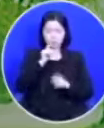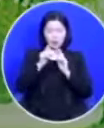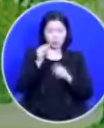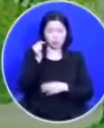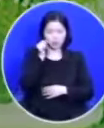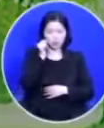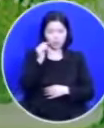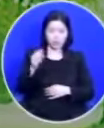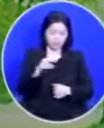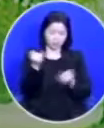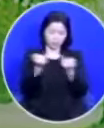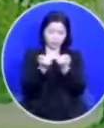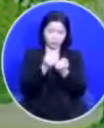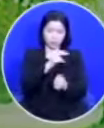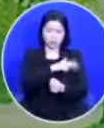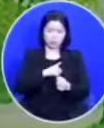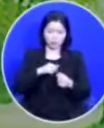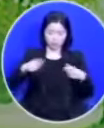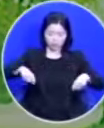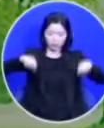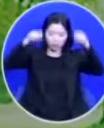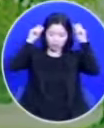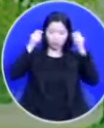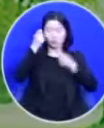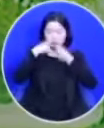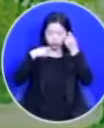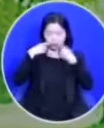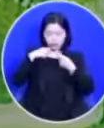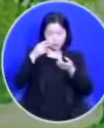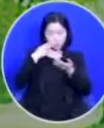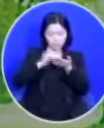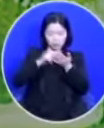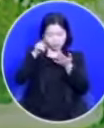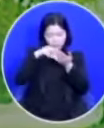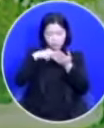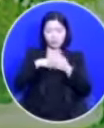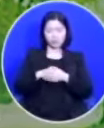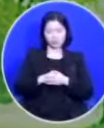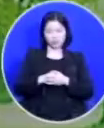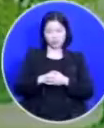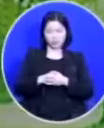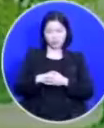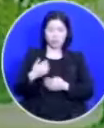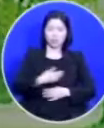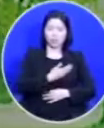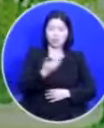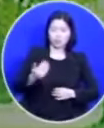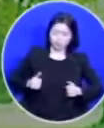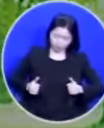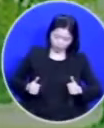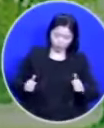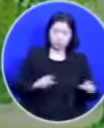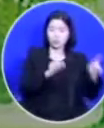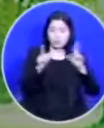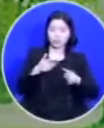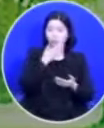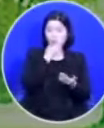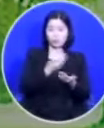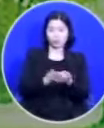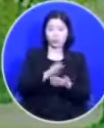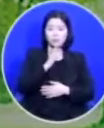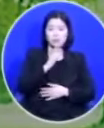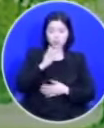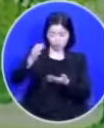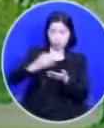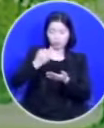편지를 읽으며 울었다고 그래요 여러분 열심히 사는것 중요합니다 돈도 벌어야